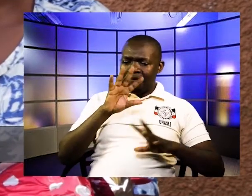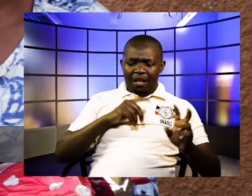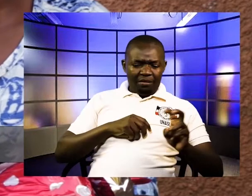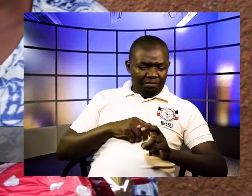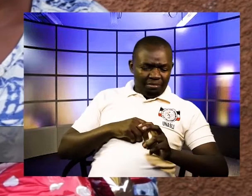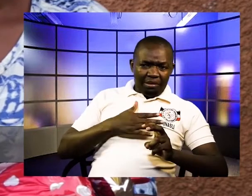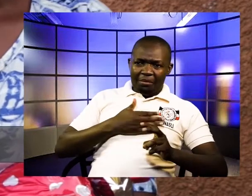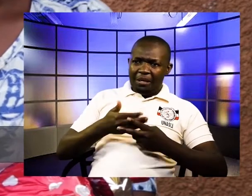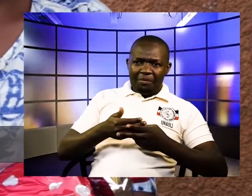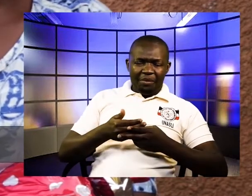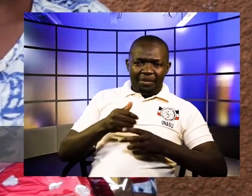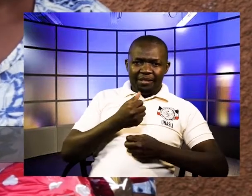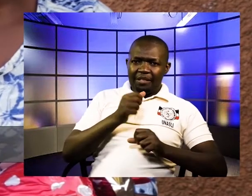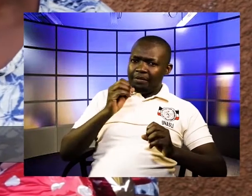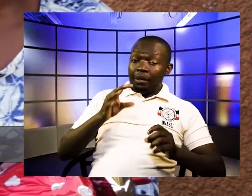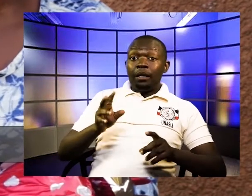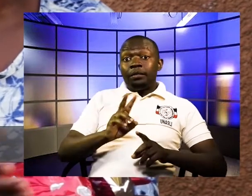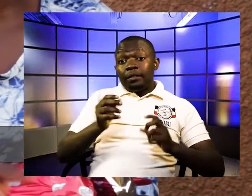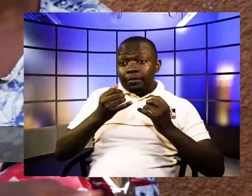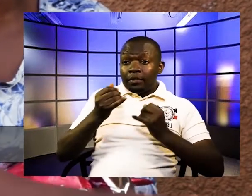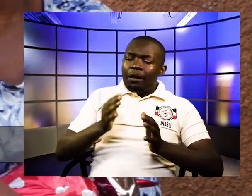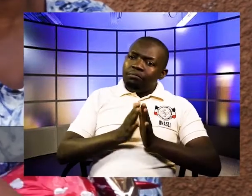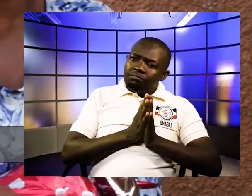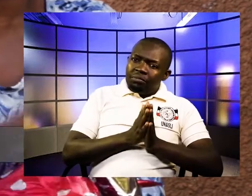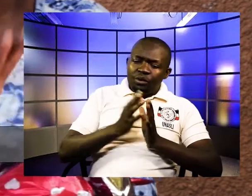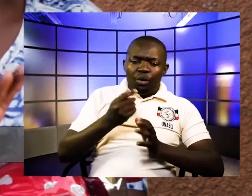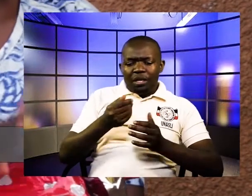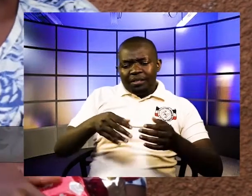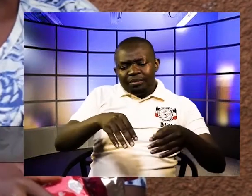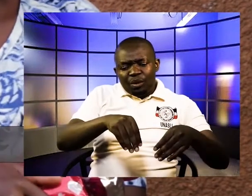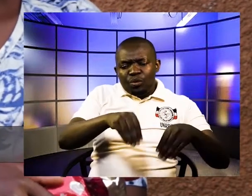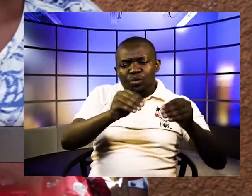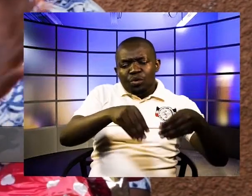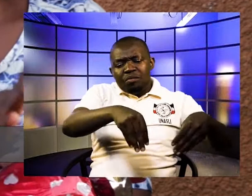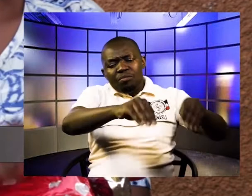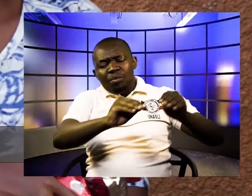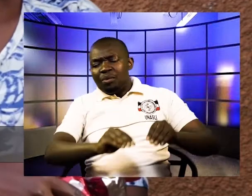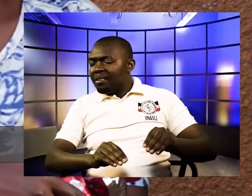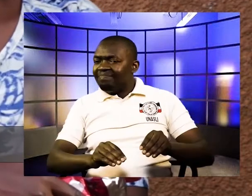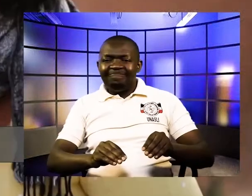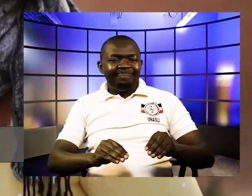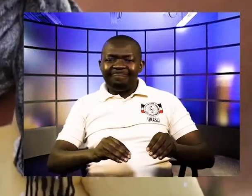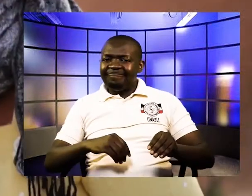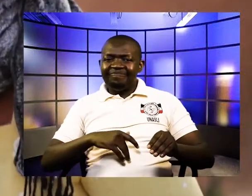gya mutunuulira, ne bw'omugamba bugambi kugira kumubikako ku biseka gweye, kimuwuliza bubi.